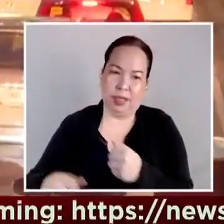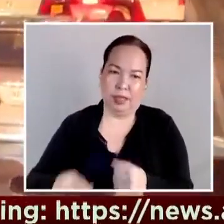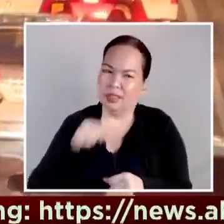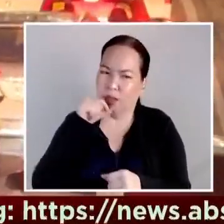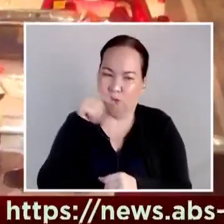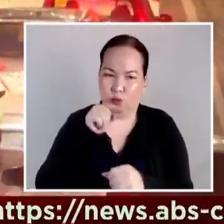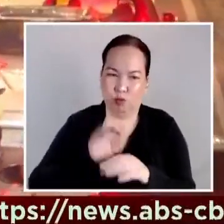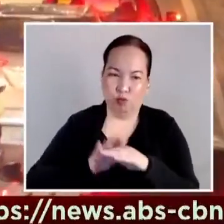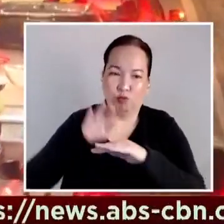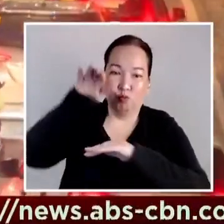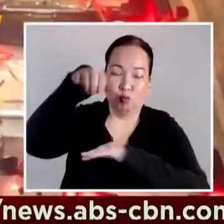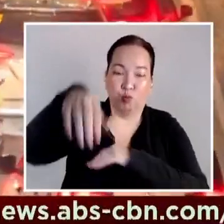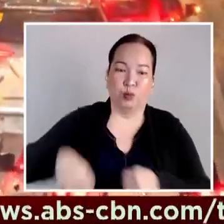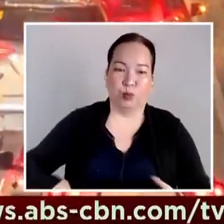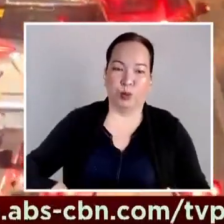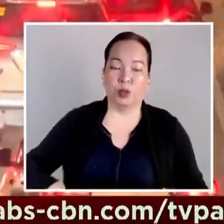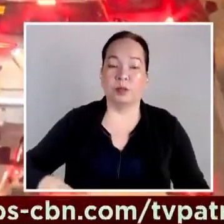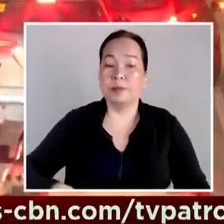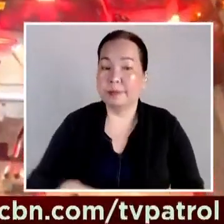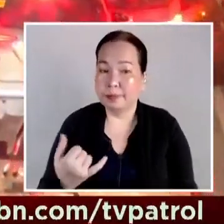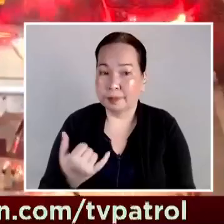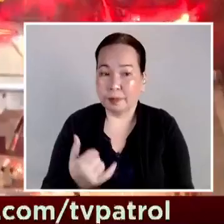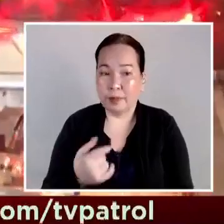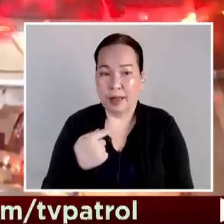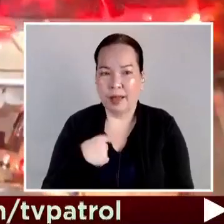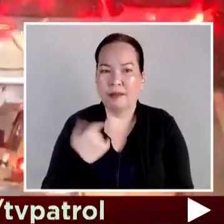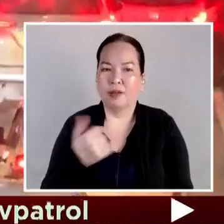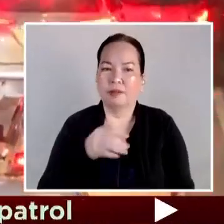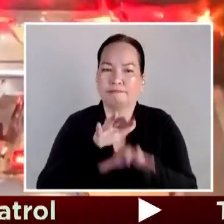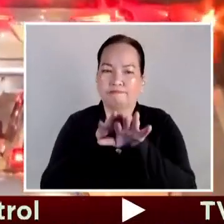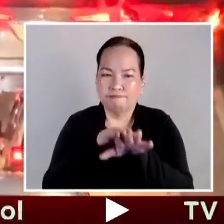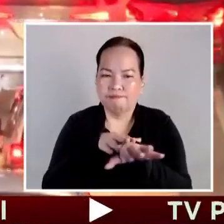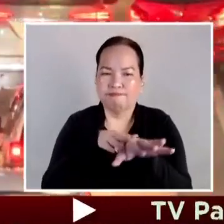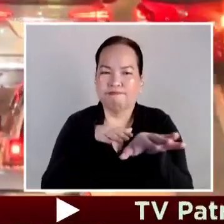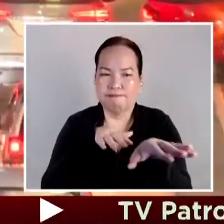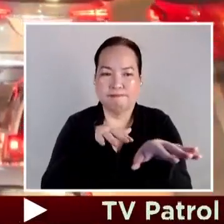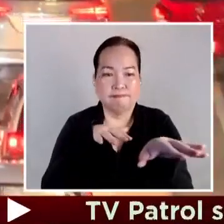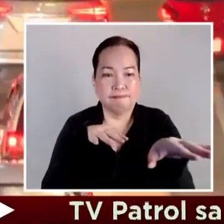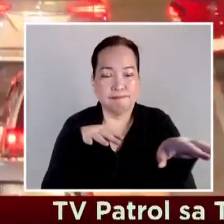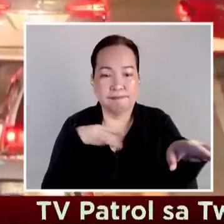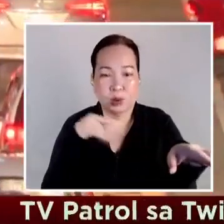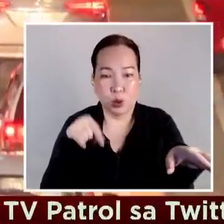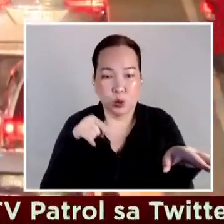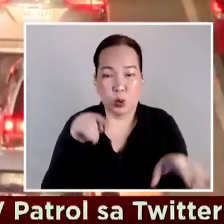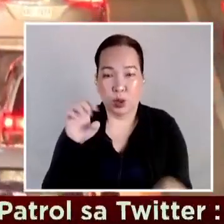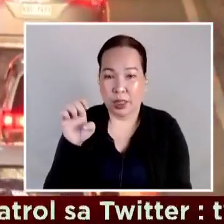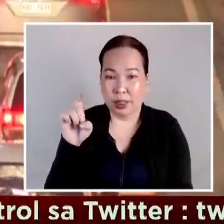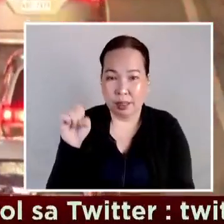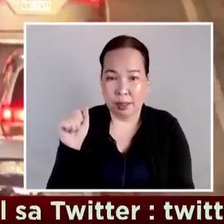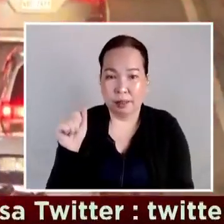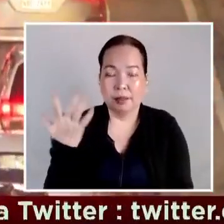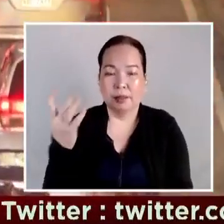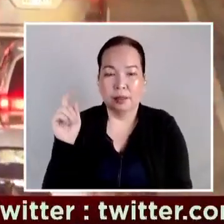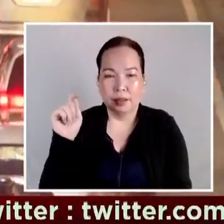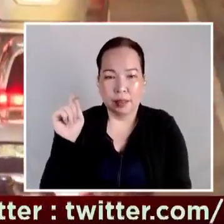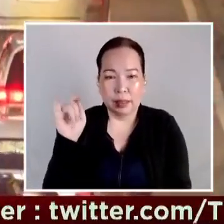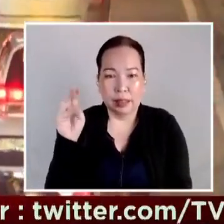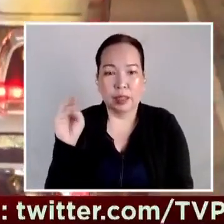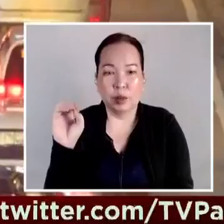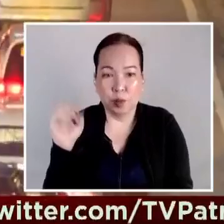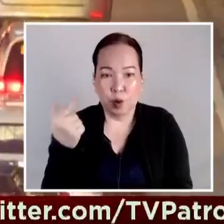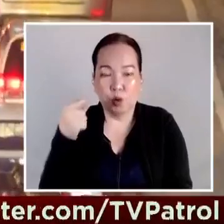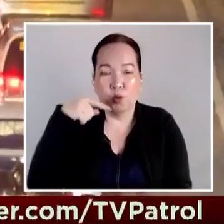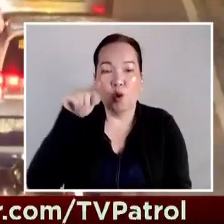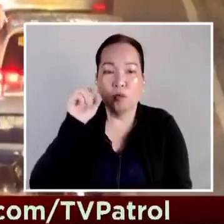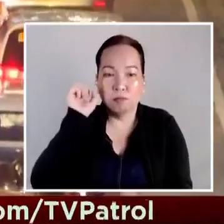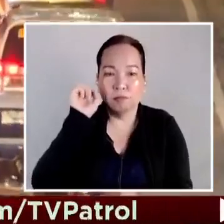Henry, sa mga oras na ito ay may pagbagal na sa daloy ng trapiko dito sa EDSA Timog pa southbound at hindi na nga madaanan yung